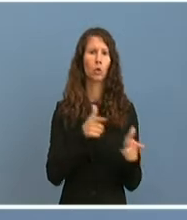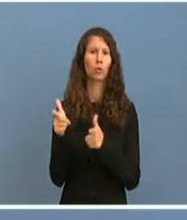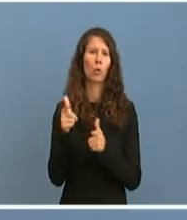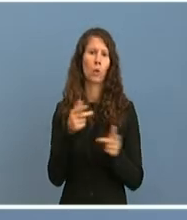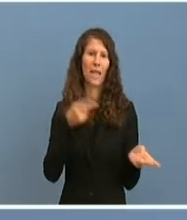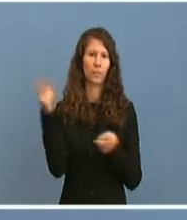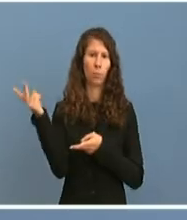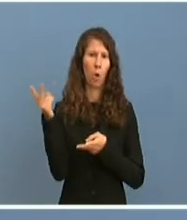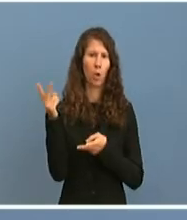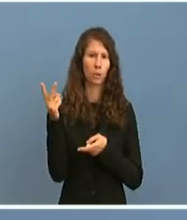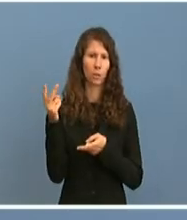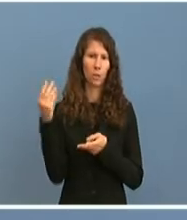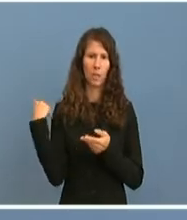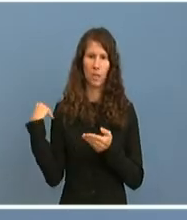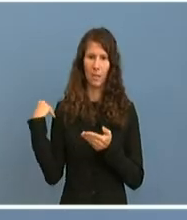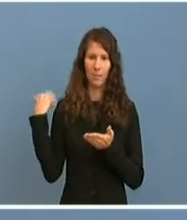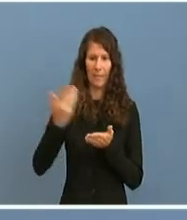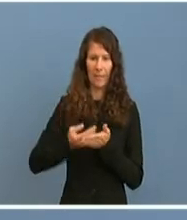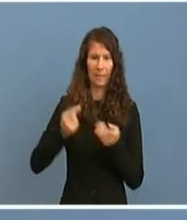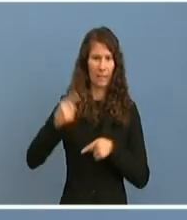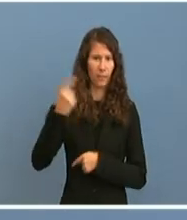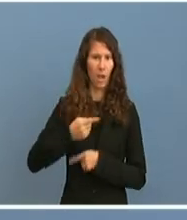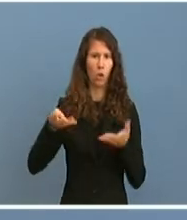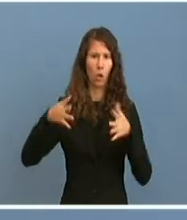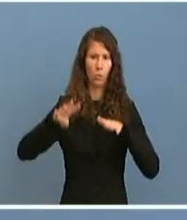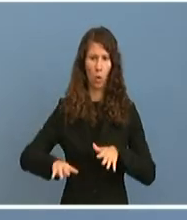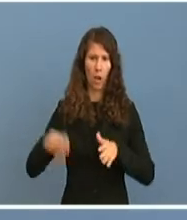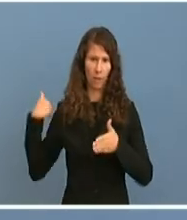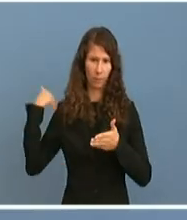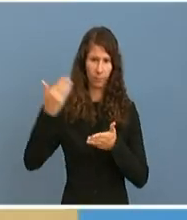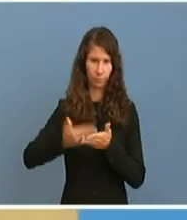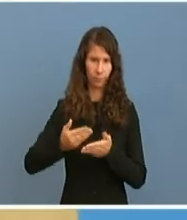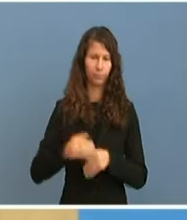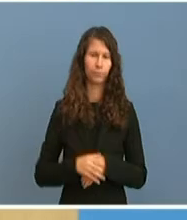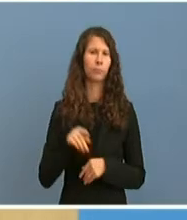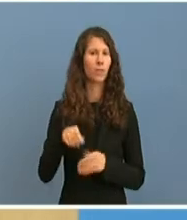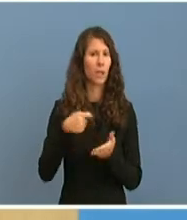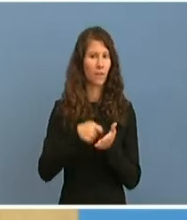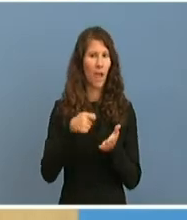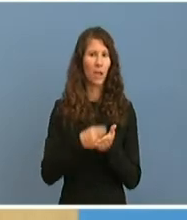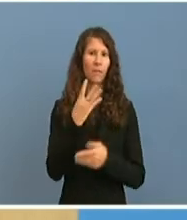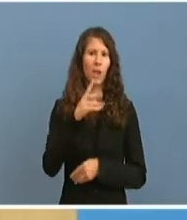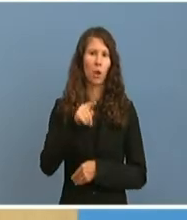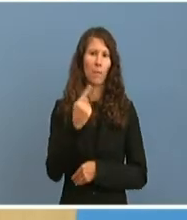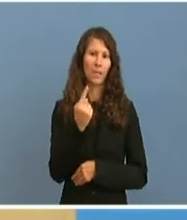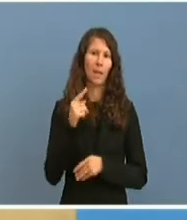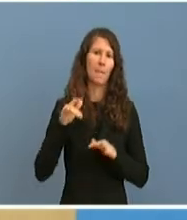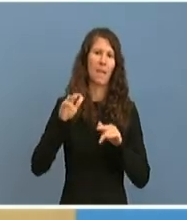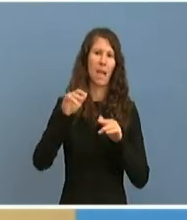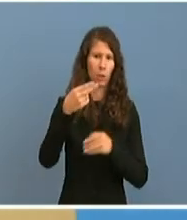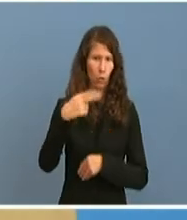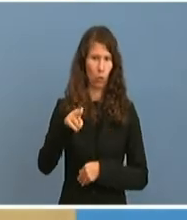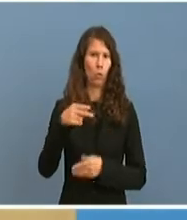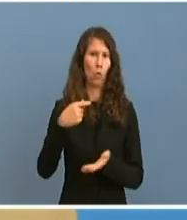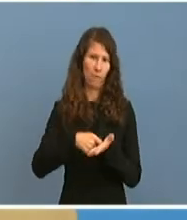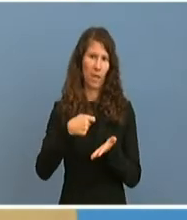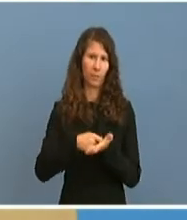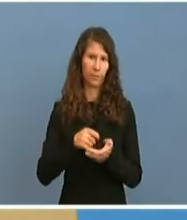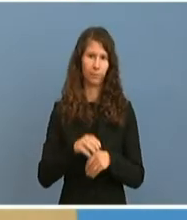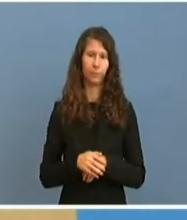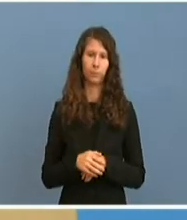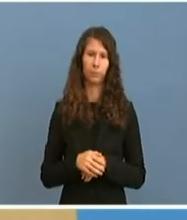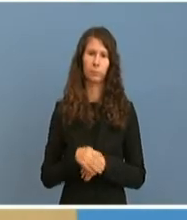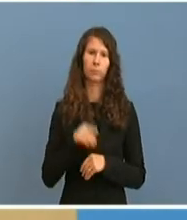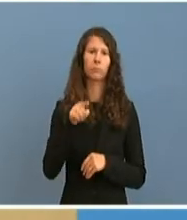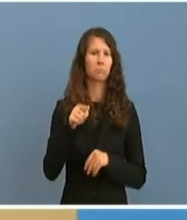den ersten 9 Monaten dieses Jahres. Die haben einen Wert von 4,1 Milliarden Euro. Das ist ein Rückgang